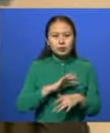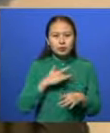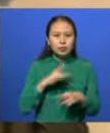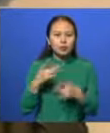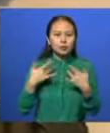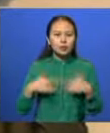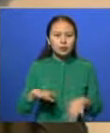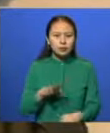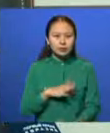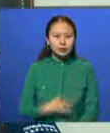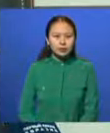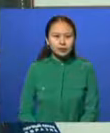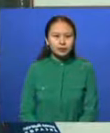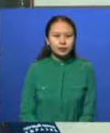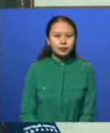босады.